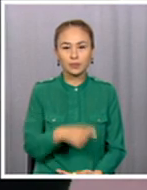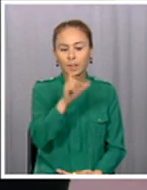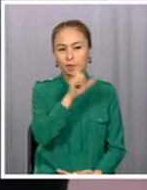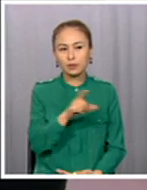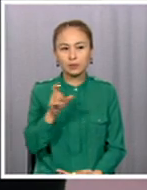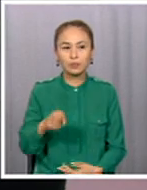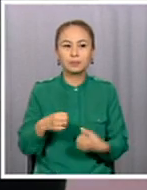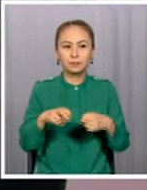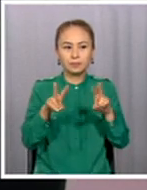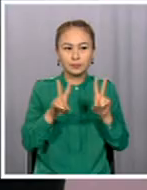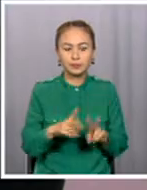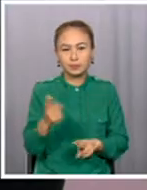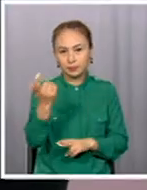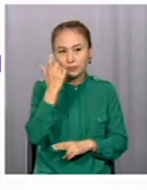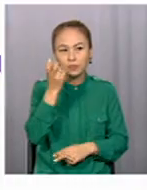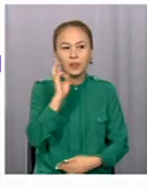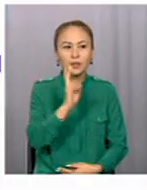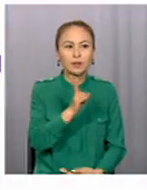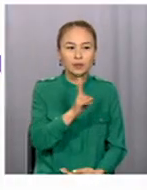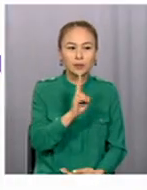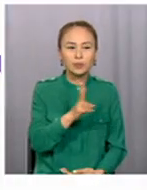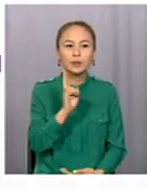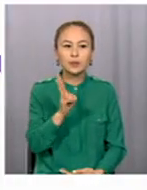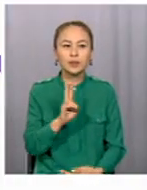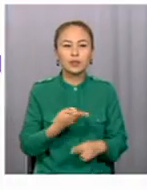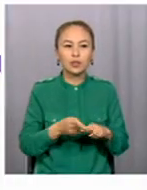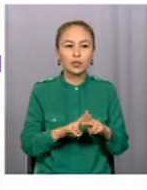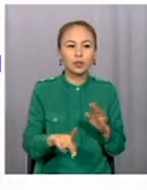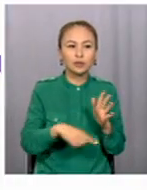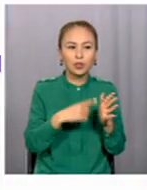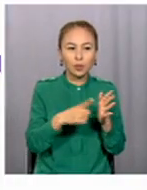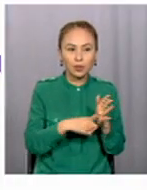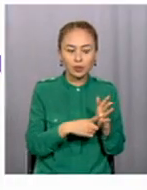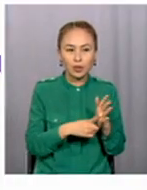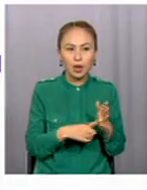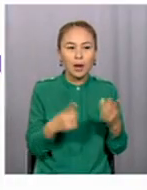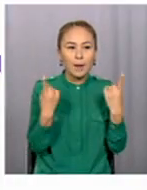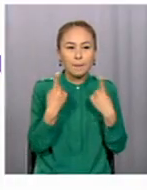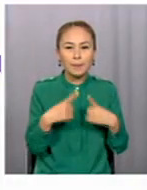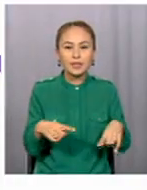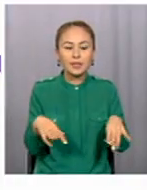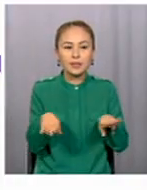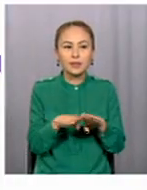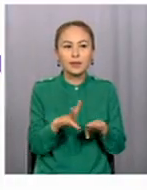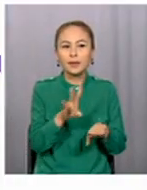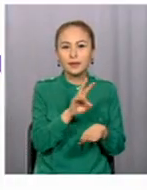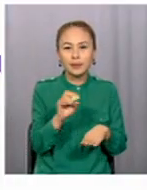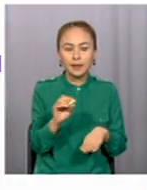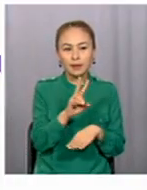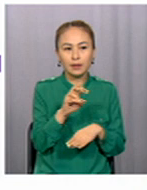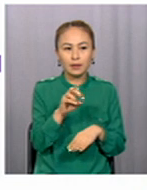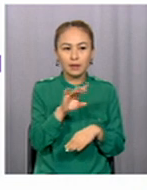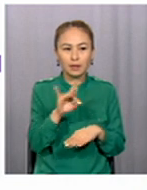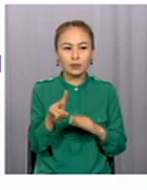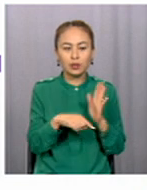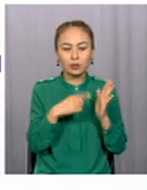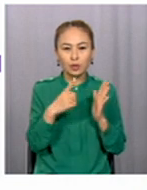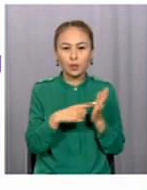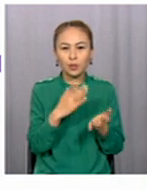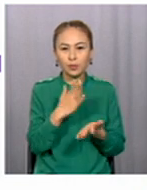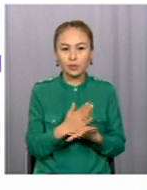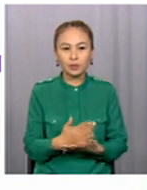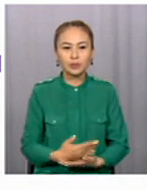Адамдарға, мамандық иелеріне кім-кімдер деген сұрақтар қойылады. Басқа заттарға не-нелер